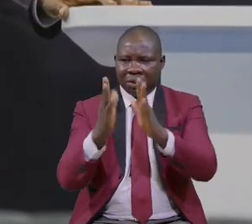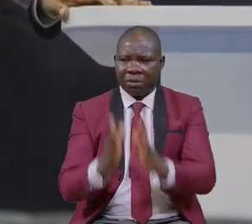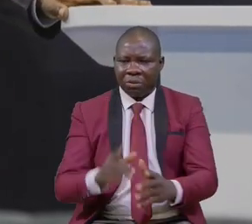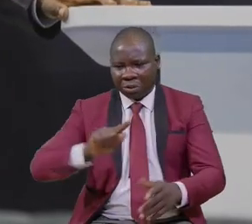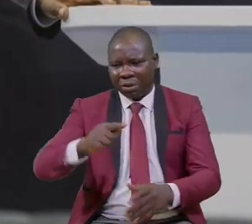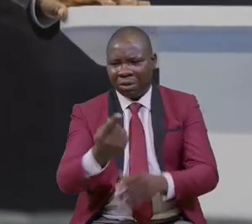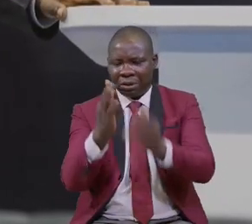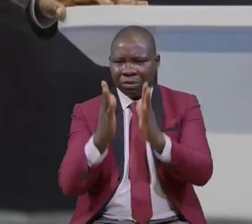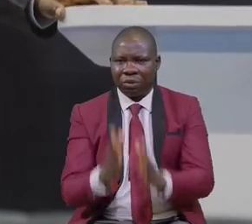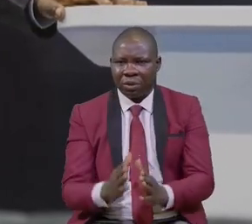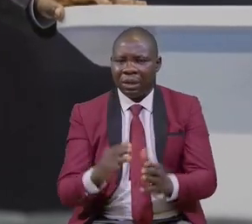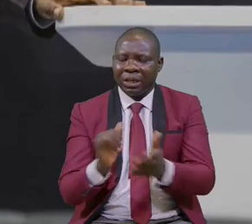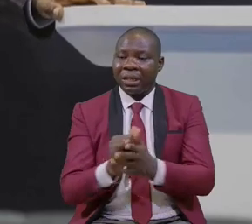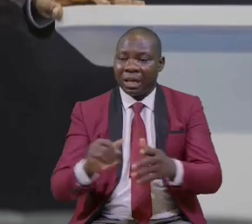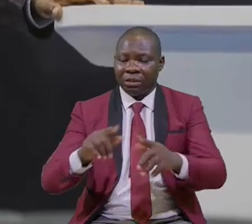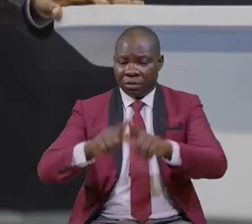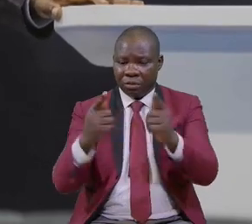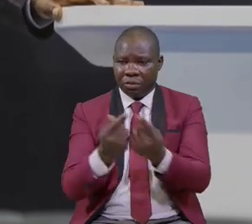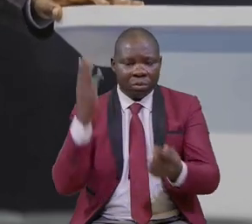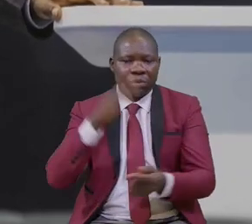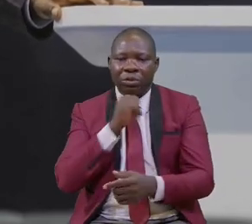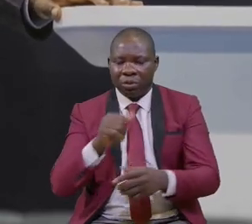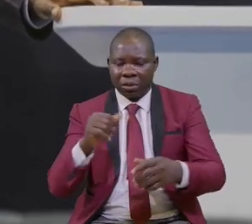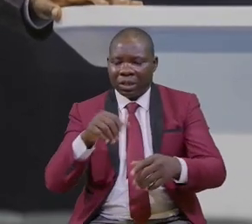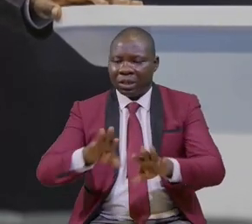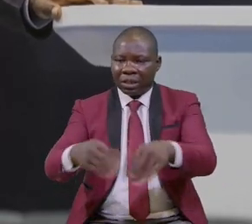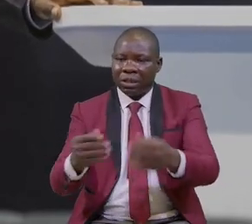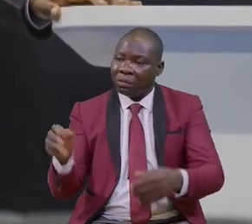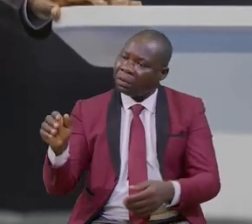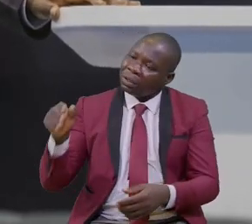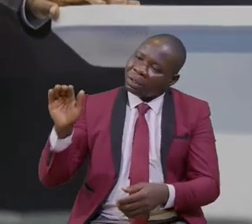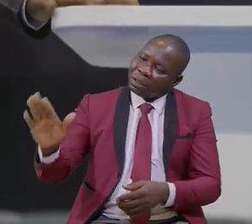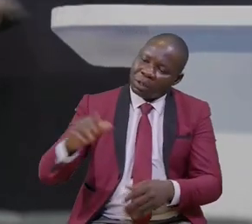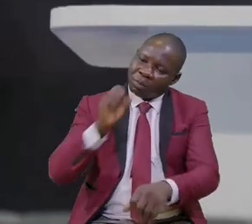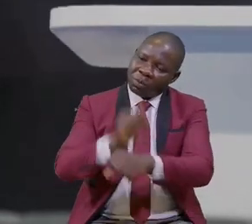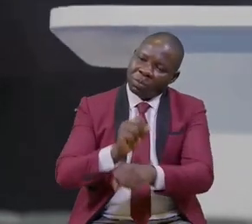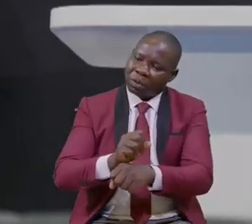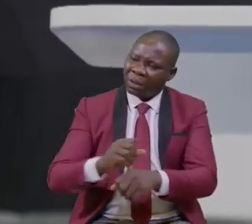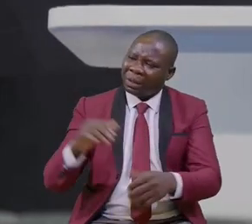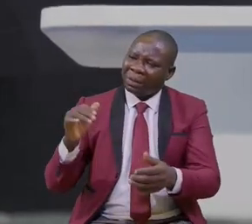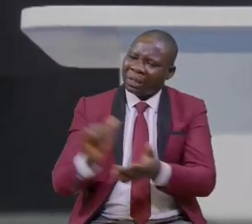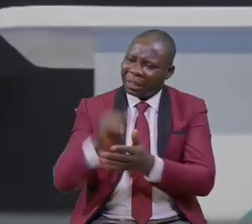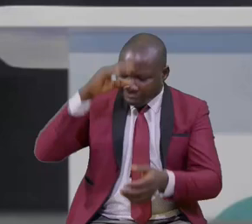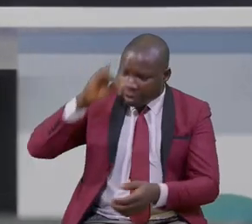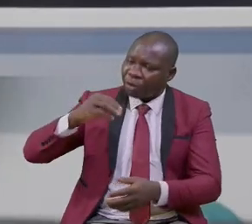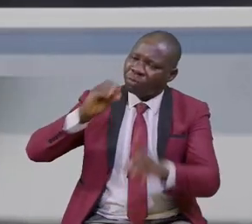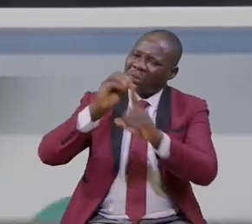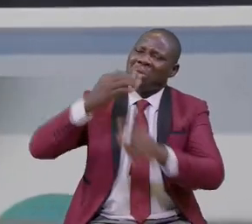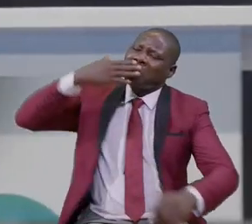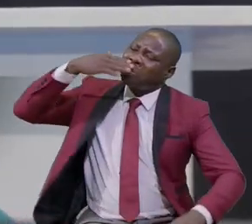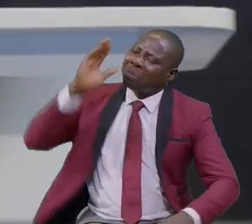homme mauvais. Cette société ne donnait même pas, ah, celui-là, il est trop mauvais, on ne peut pas l'avoir. Même s'il